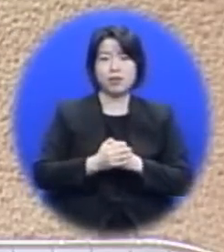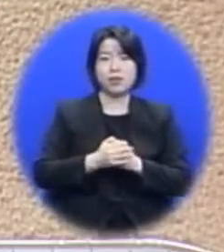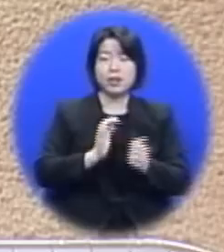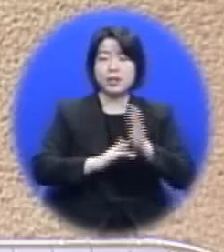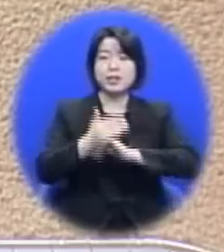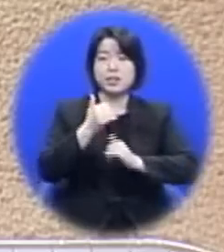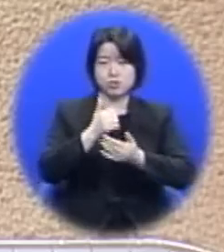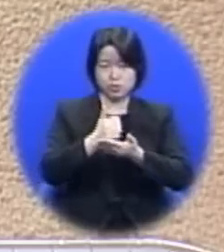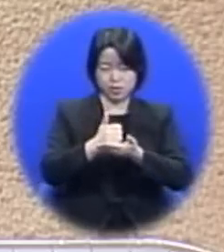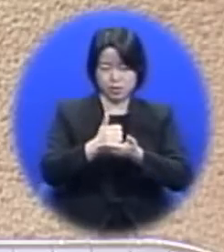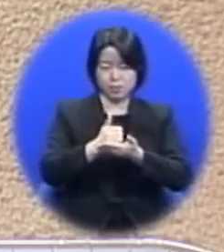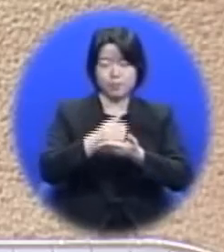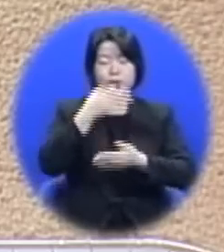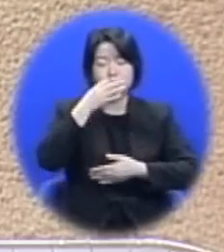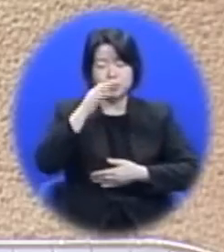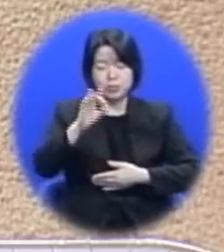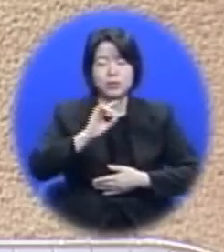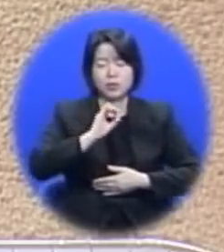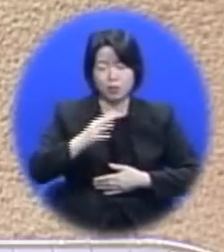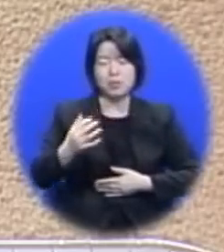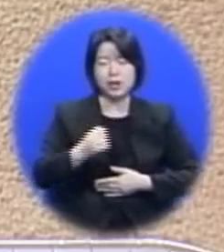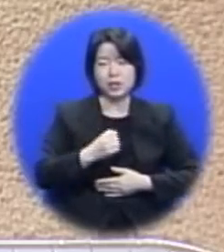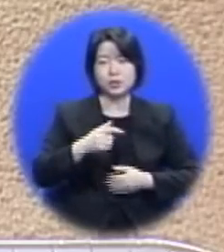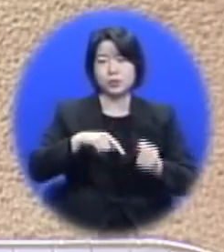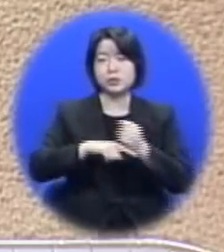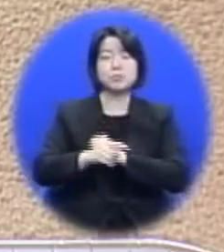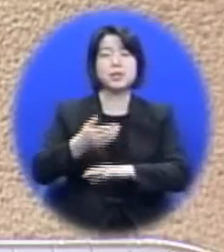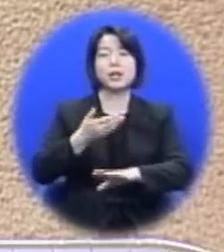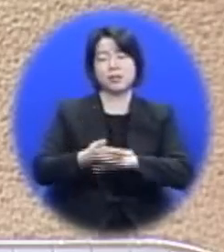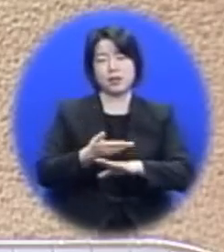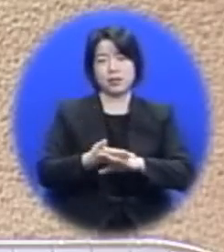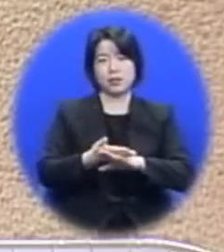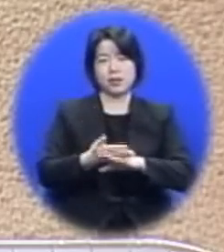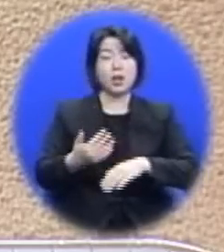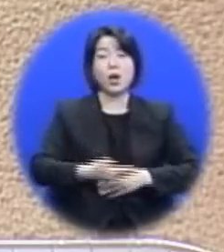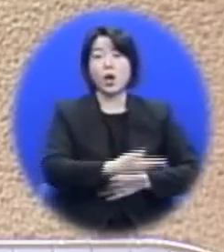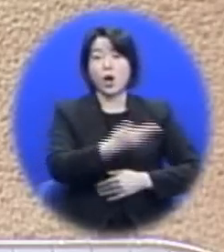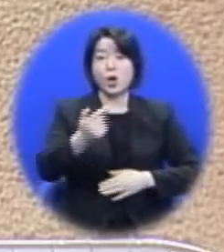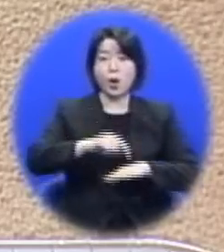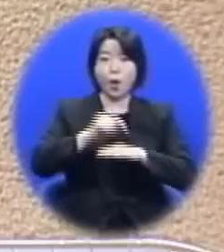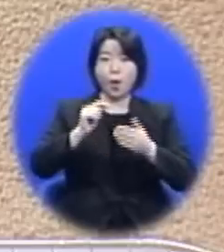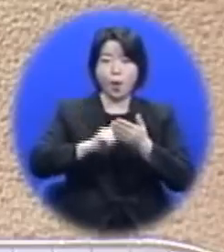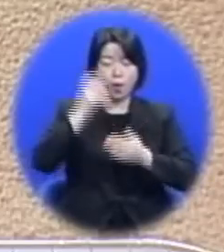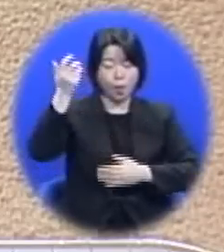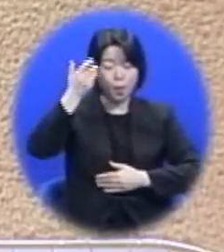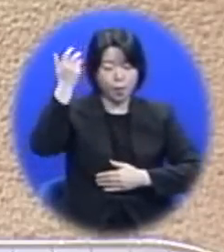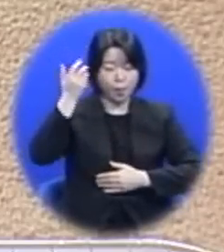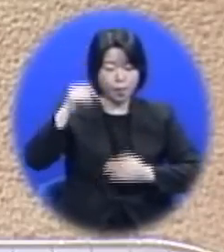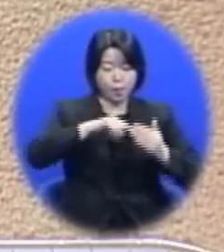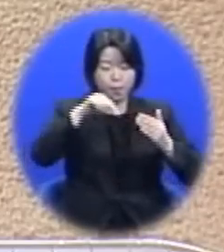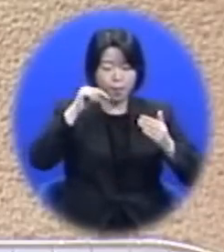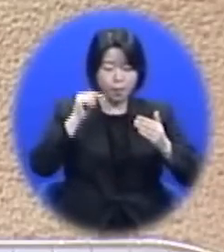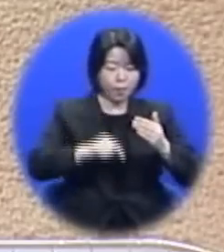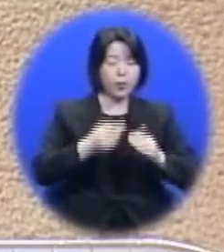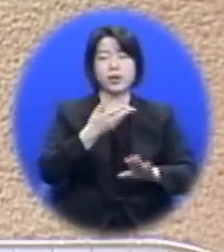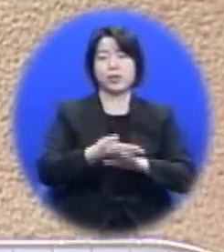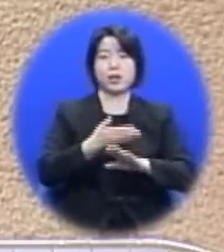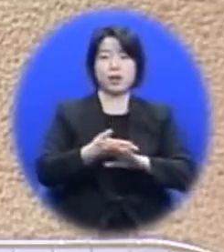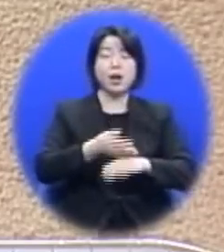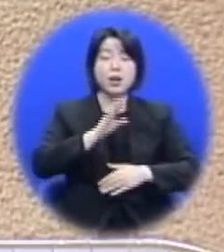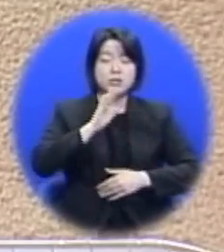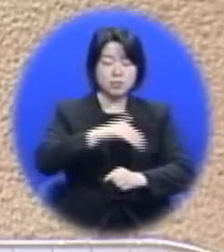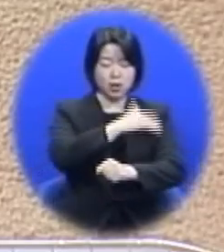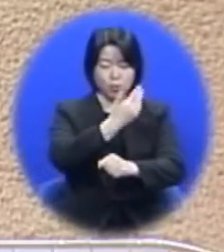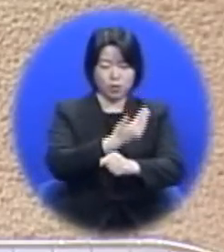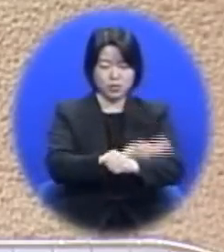예수님 그렇게 부르는 것만 가지고도 의미가 달라져요. 여러분의 심령 상태가 달라집니다. 정말 권세가 있음을